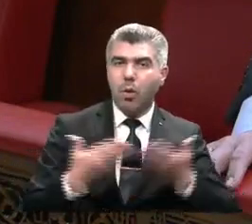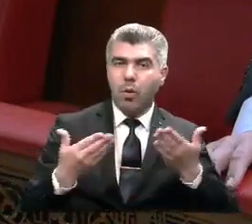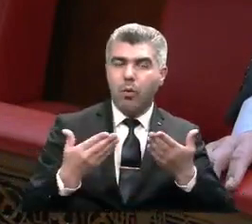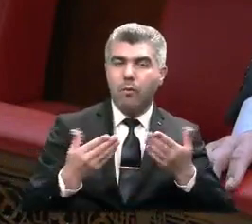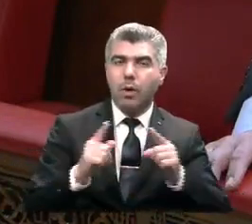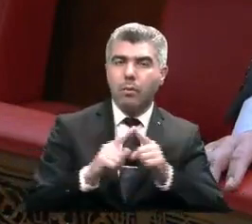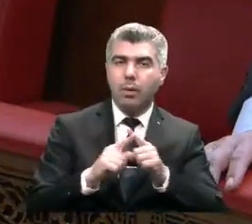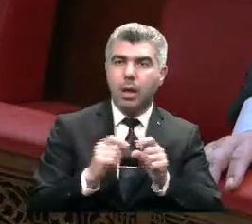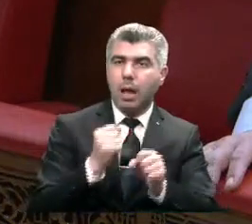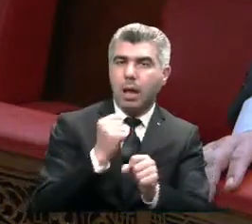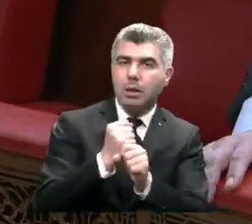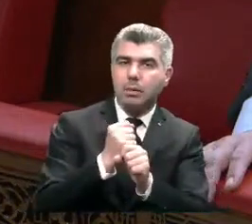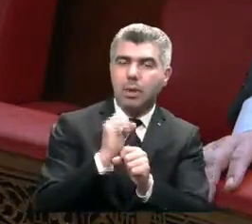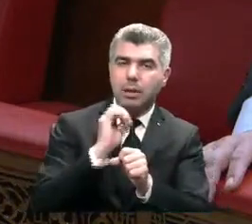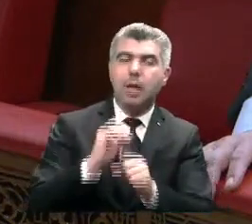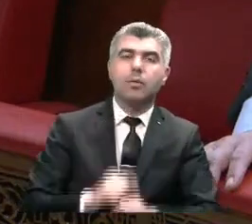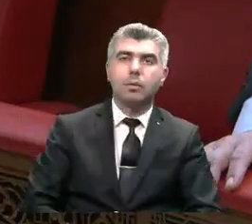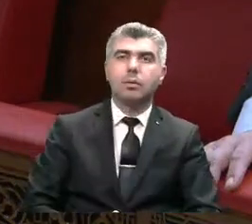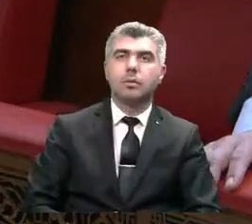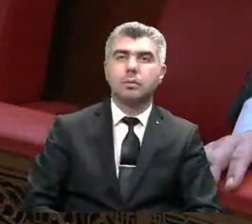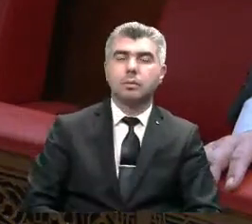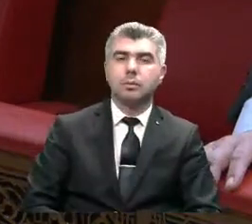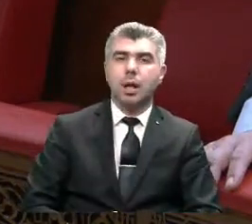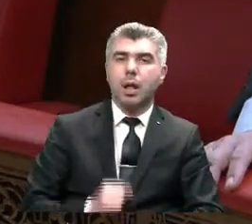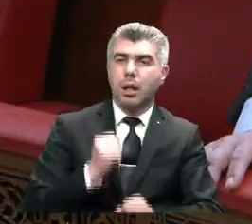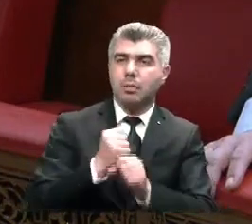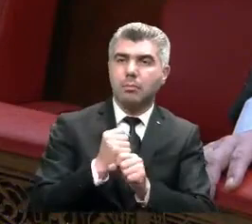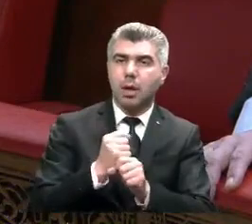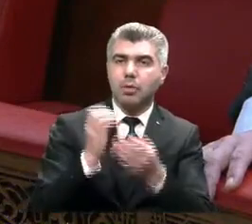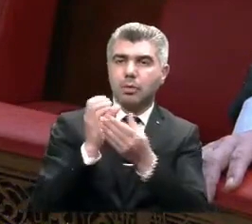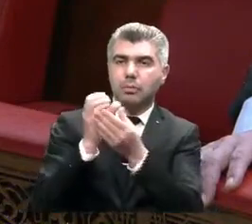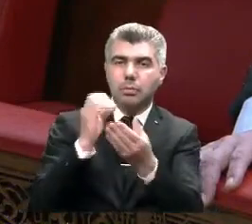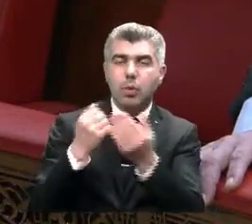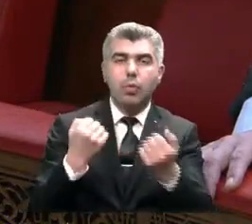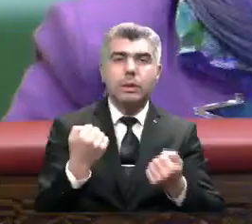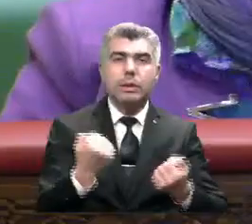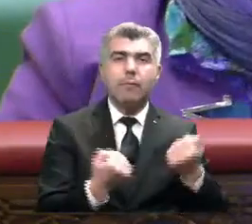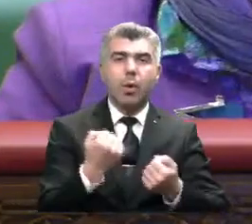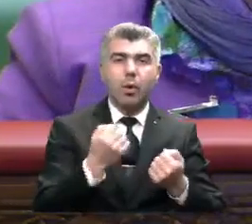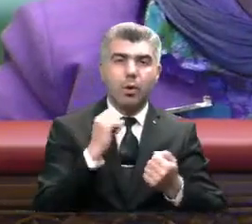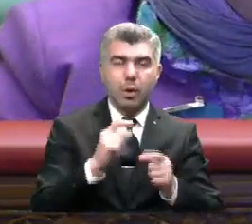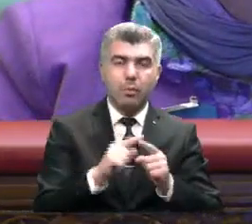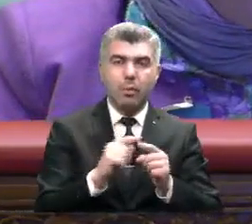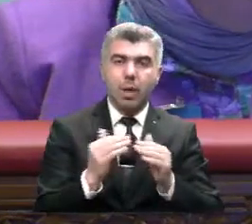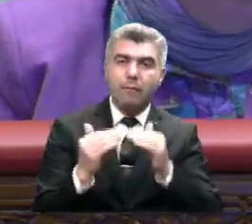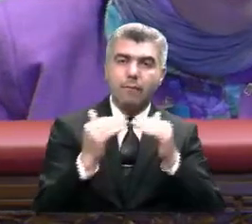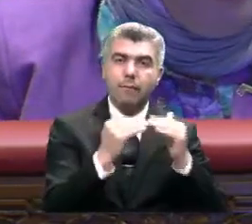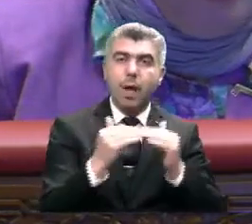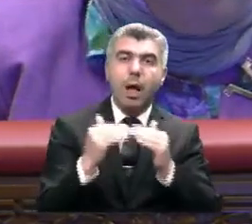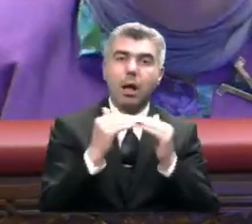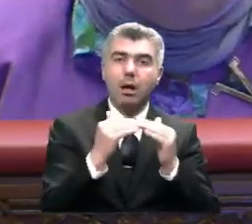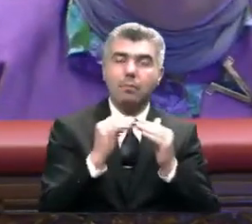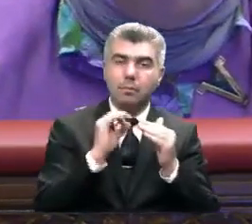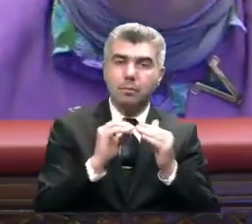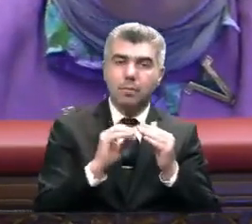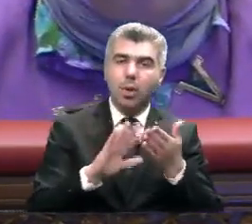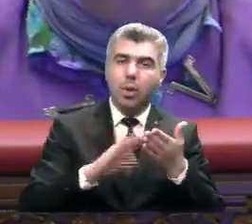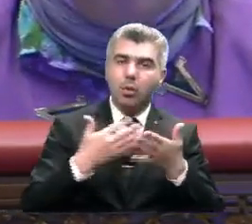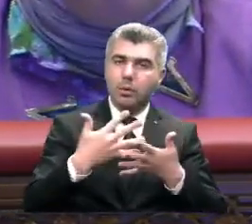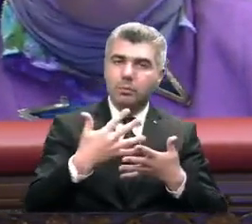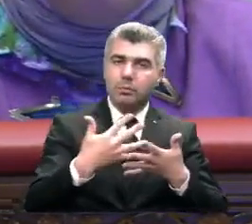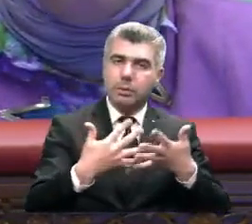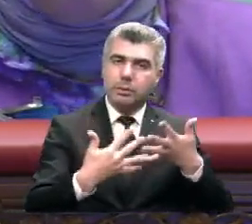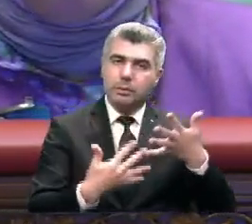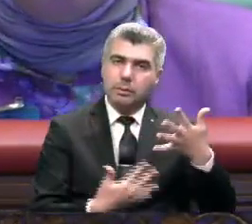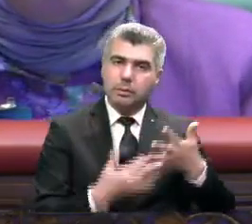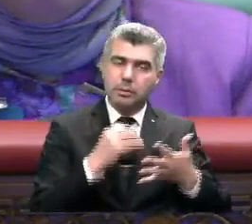المهنية لهذا القطاع، وخاصة مع مهني النقل الدولي للبضائع والسائقين، تم الاتفاق مع هذه التمثيليات على واحد المجموعة من الأولويات